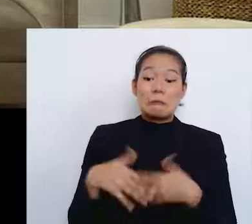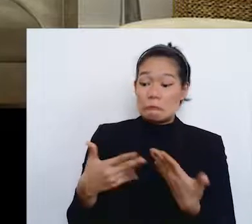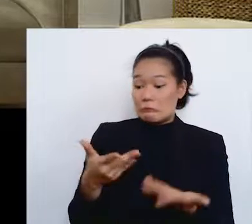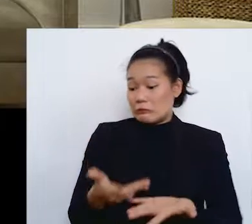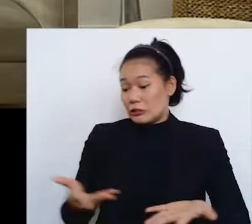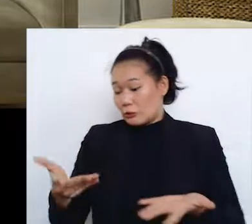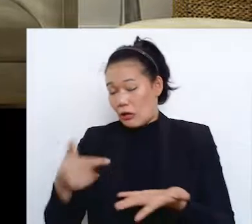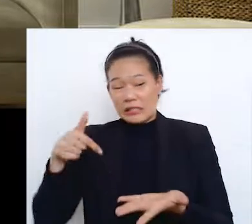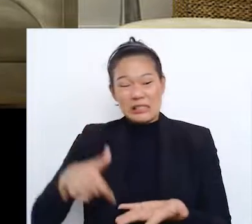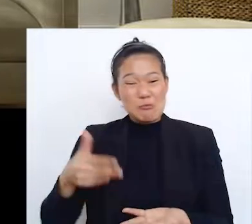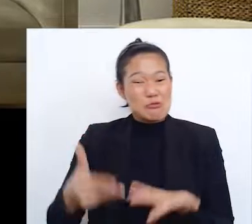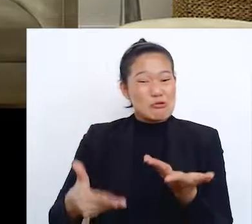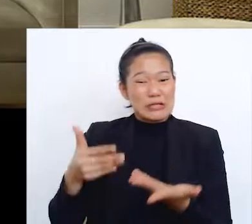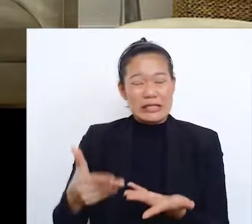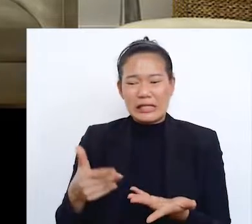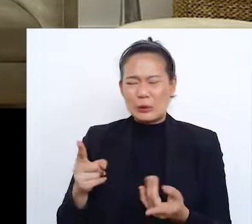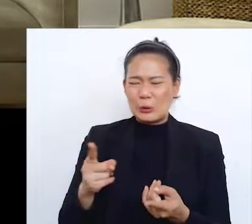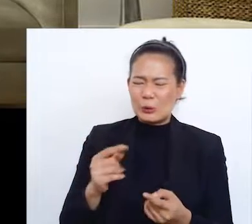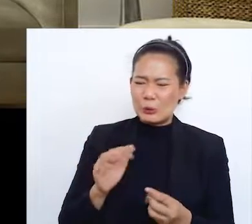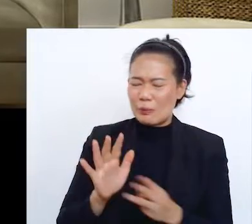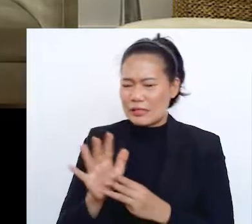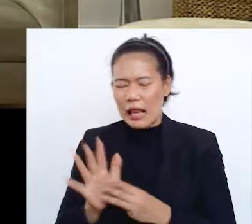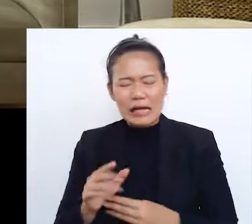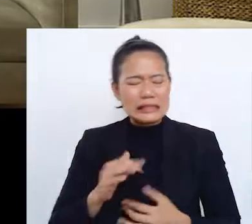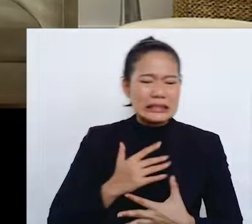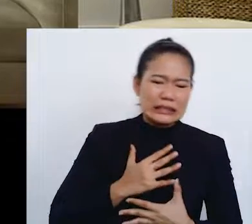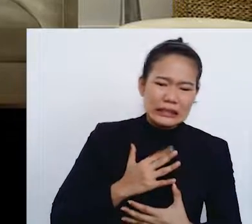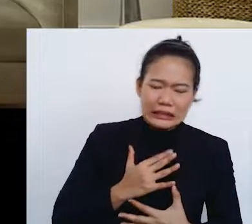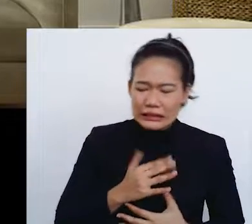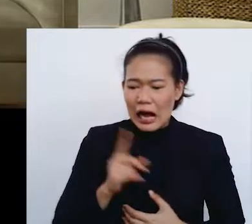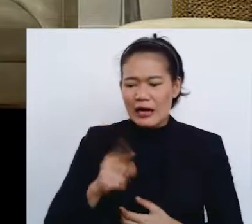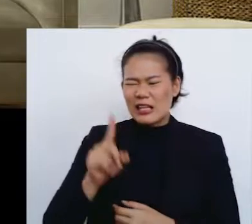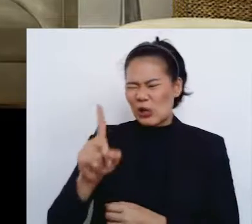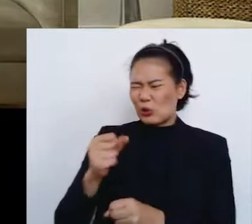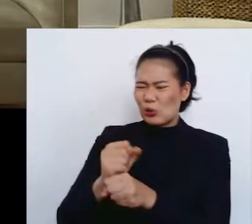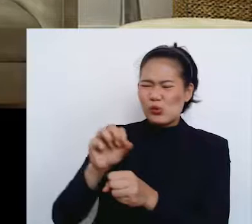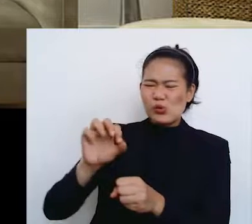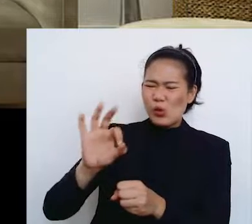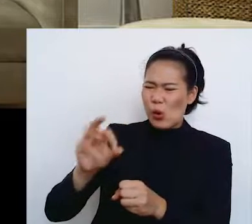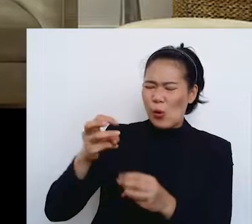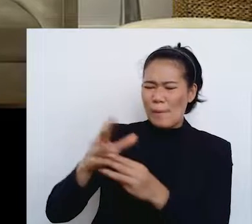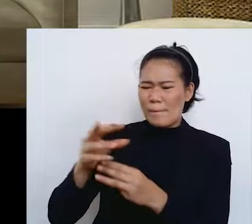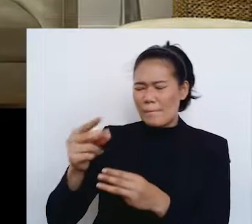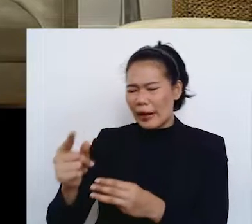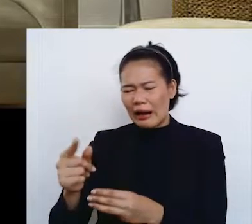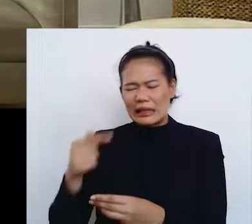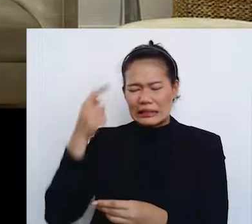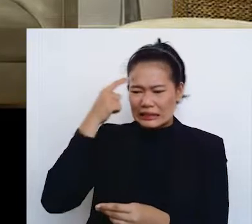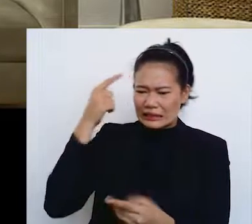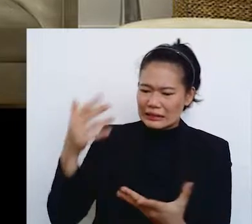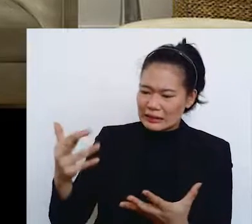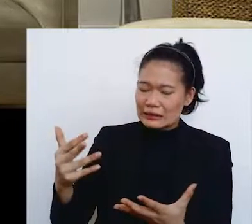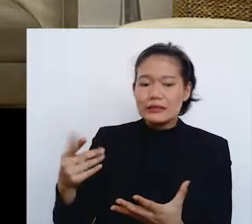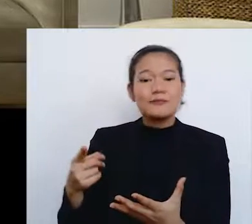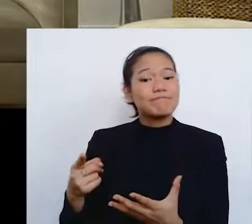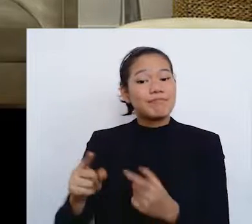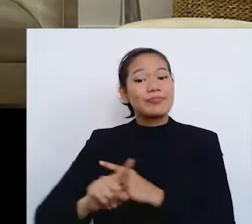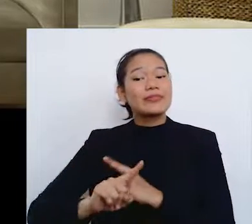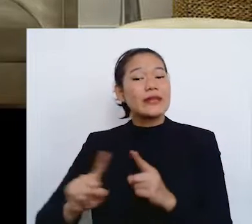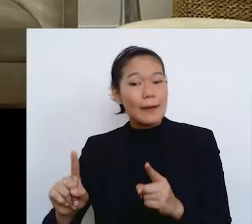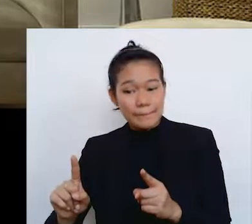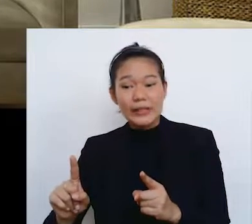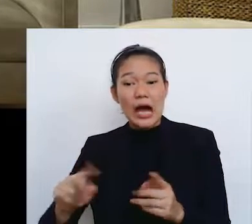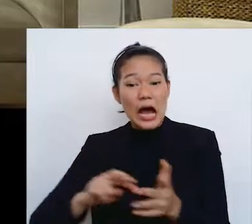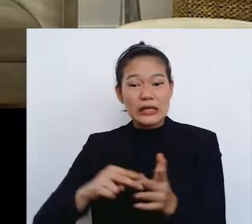Sekalipun saat ini kita sedang mengalami pergumulan dengan satu gomer satu hari itu, saudara.